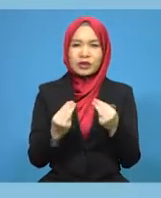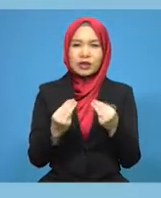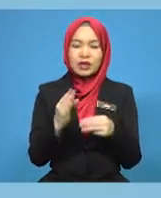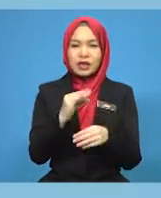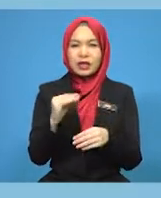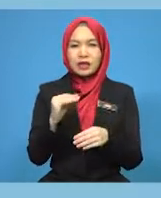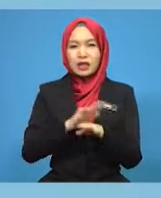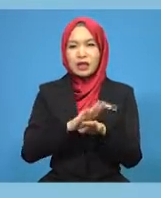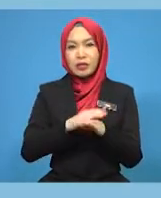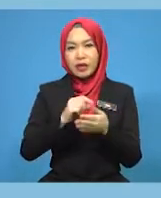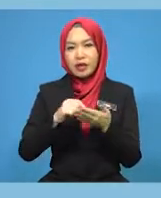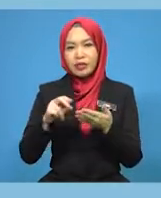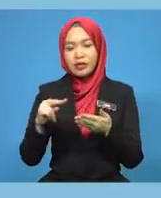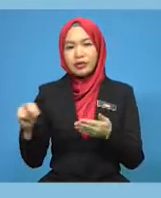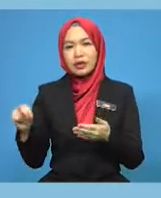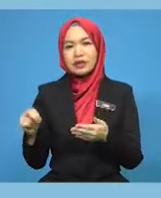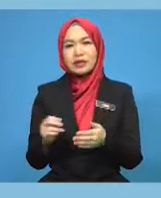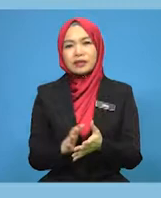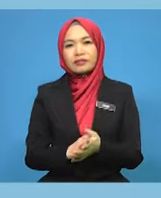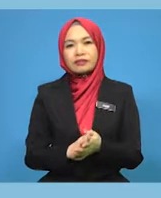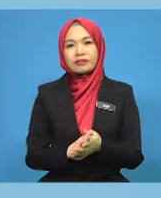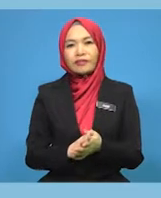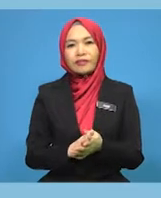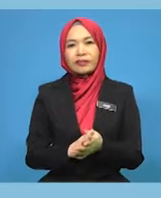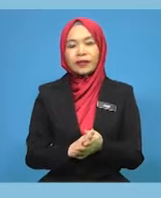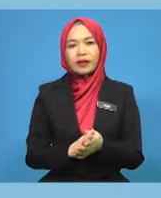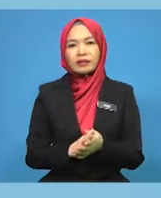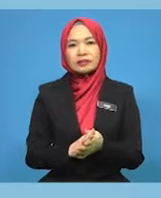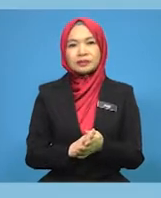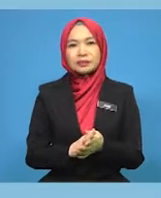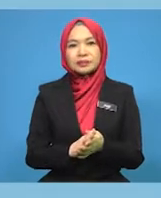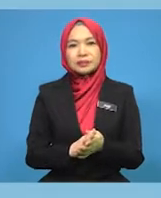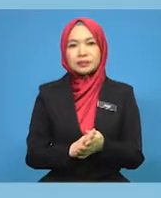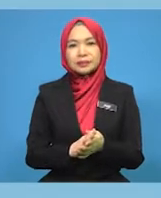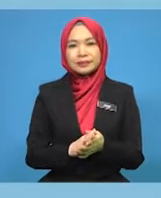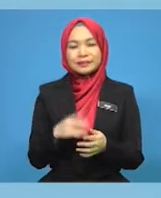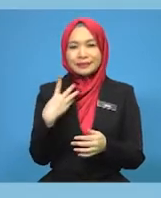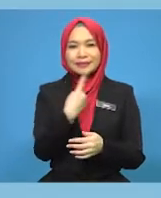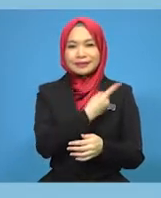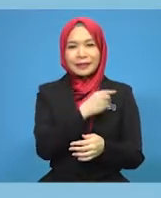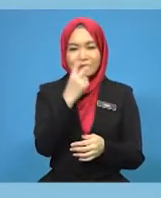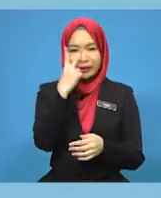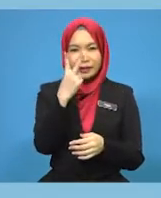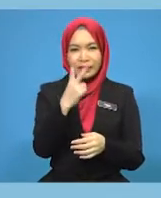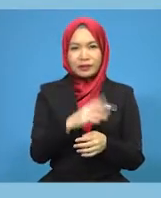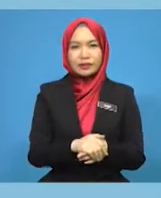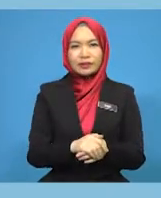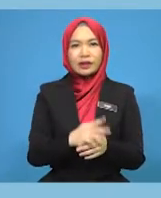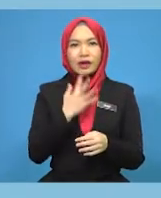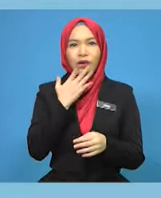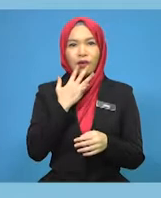akan dapat lihat konsep ini diterapkan. Seterusnya, kita lihat pula contoh warna klasik bagi